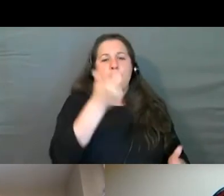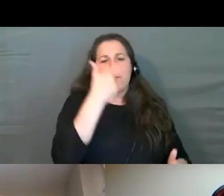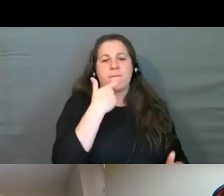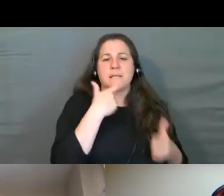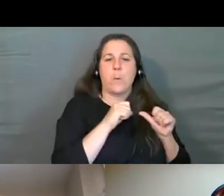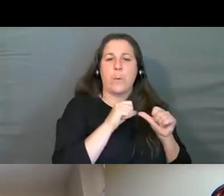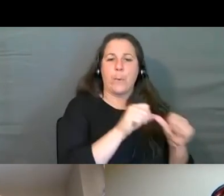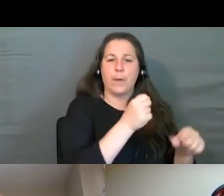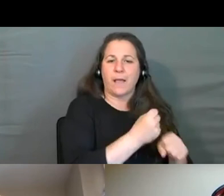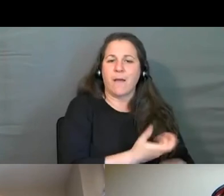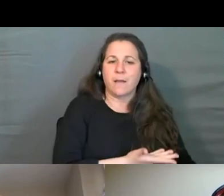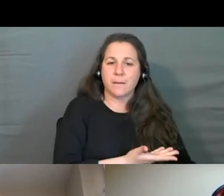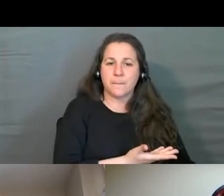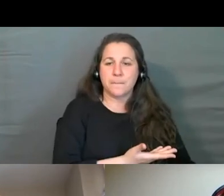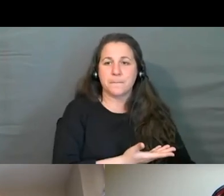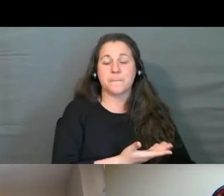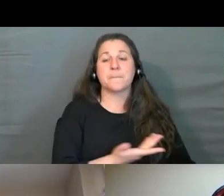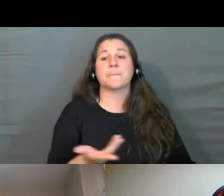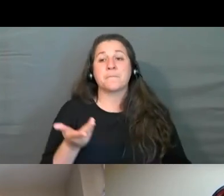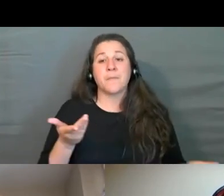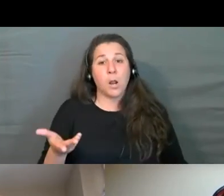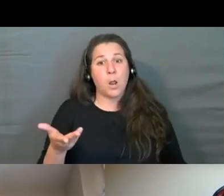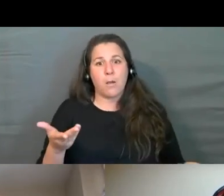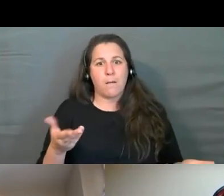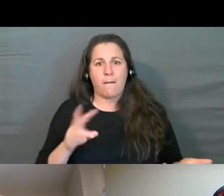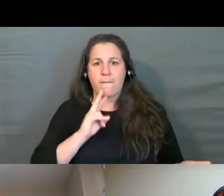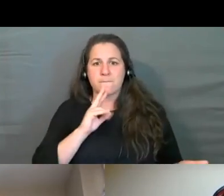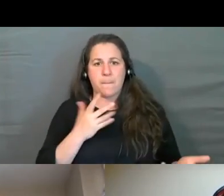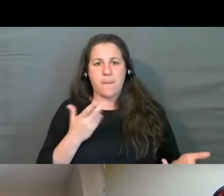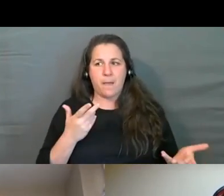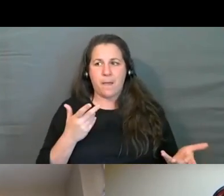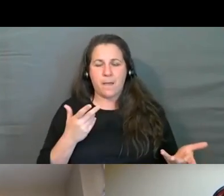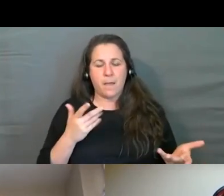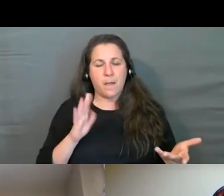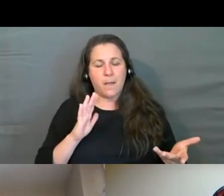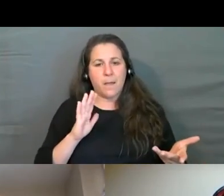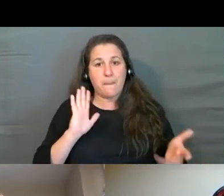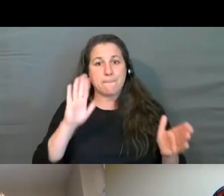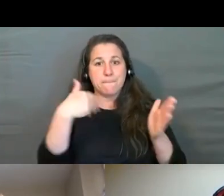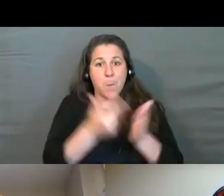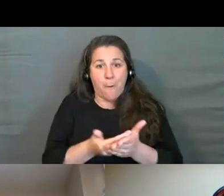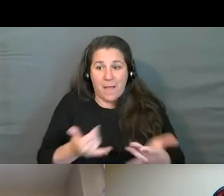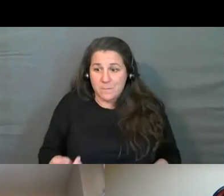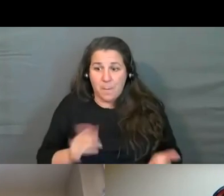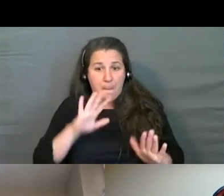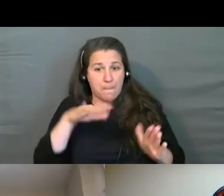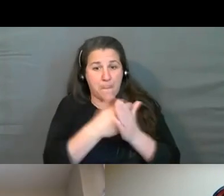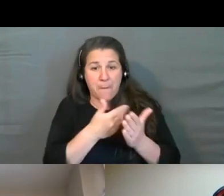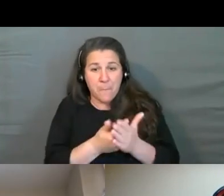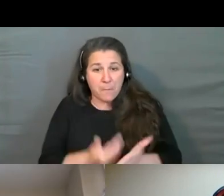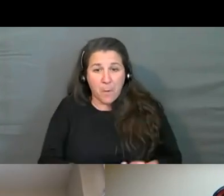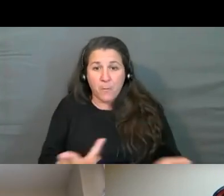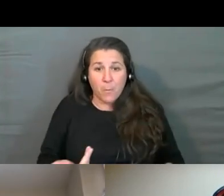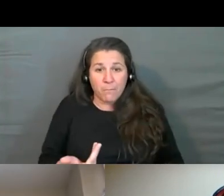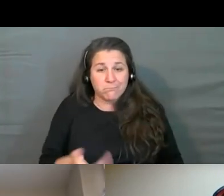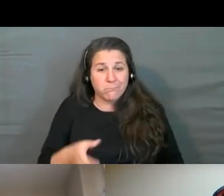Donc, c'est là, on est vraiment à la croisée des chemins, on fait la démonstration que c'est tout aussi bon pour les employeurs